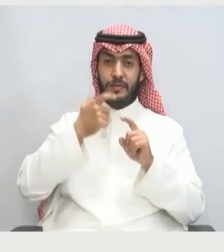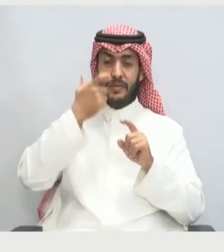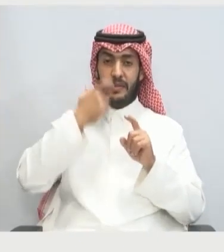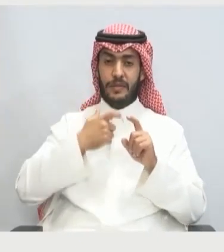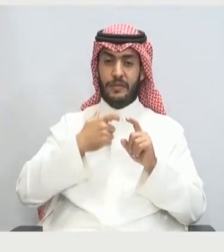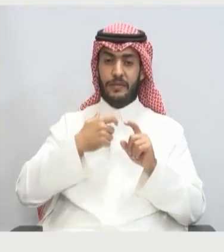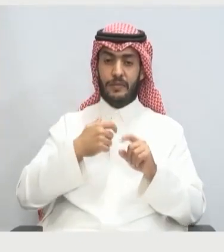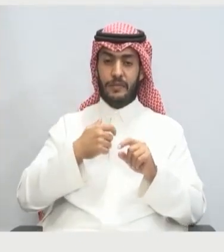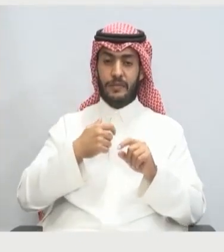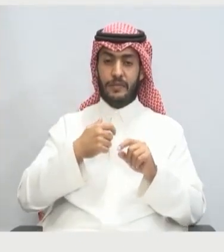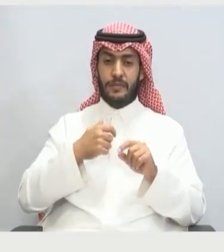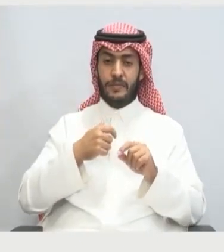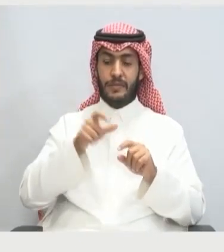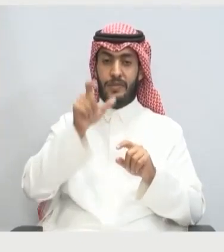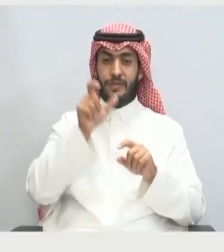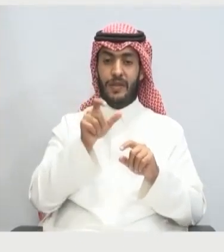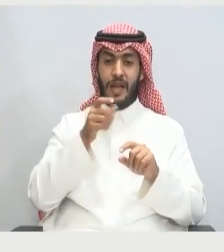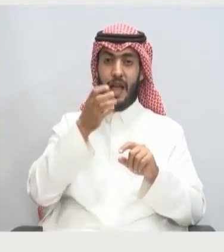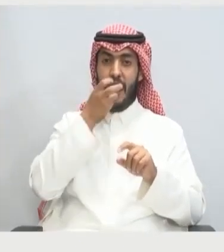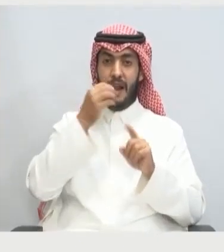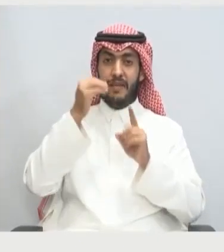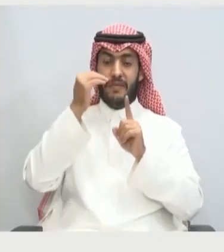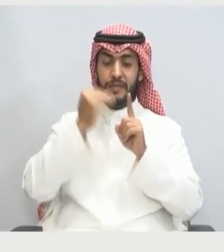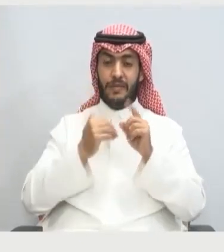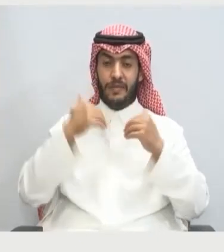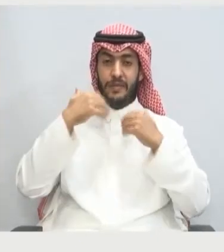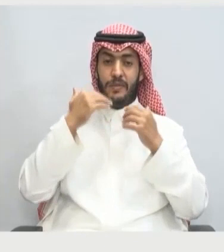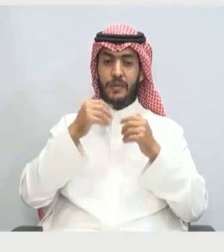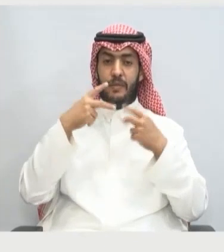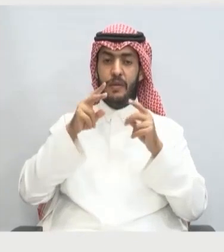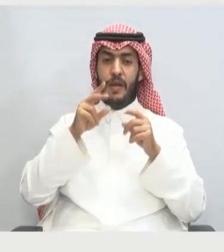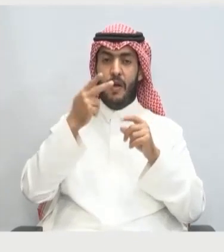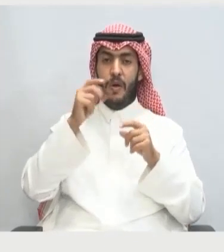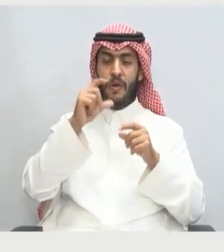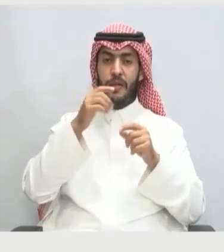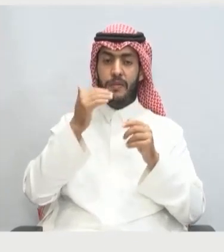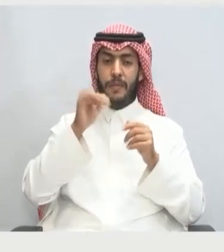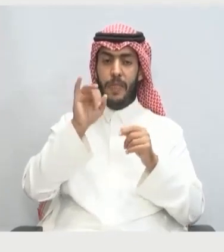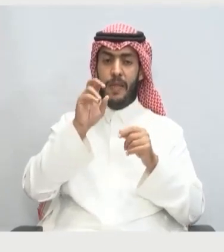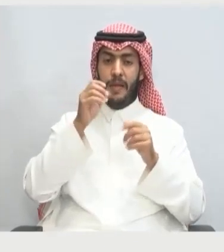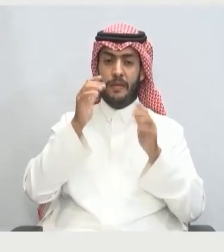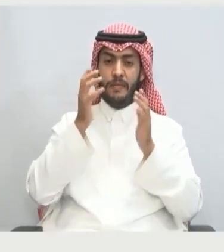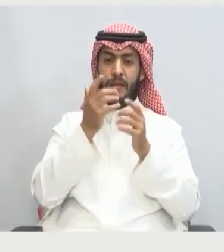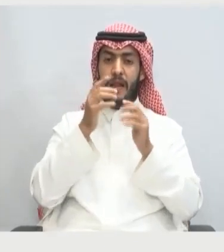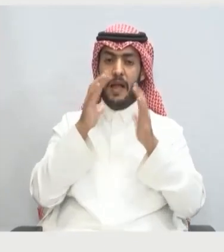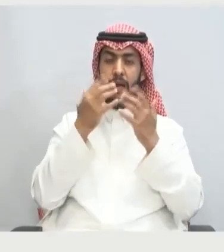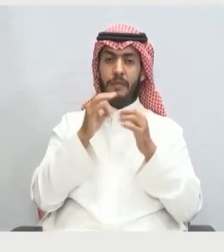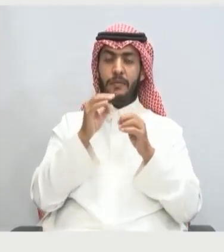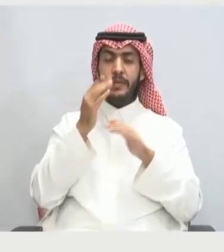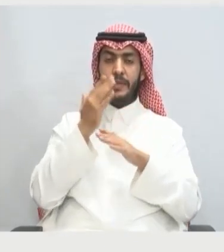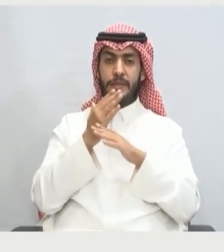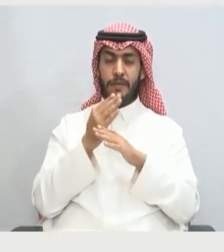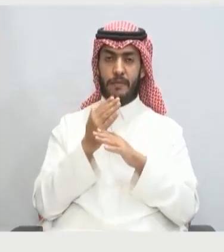الحراره لاحظ معي هذا الشخص عندما انخفضت درجه حراره الجسم تبدا الغده تحت المهاد بالقيام بالعمليات التي من